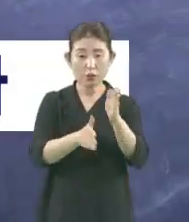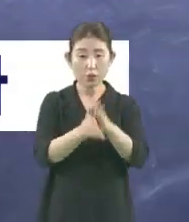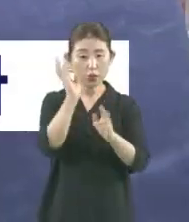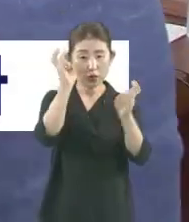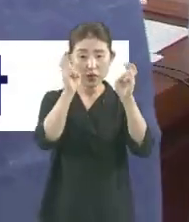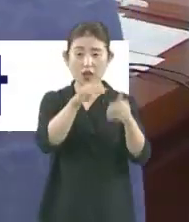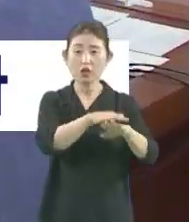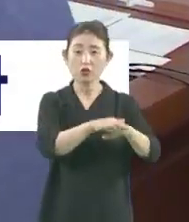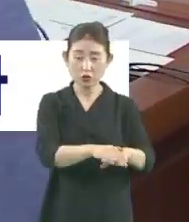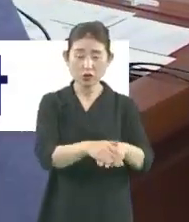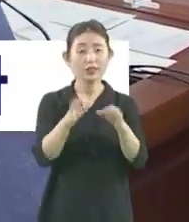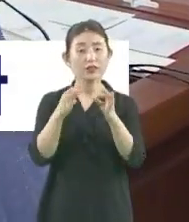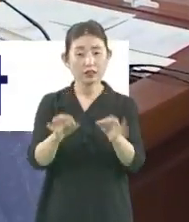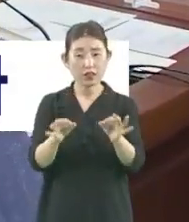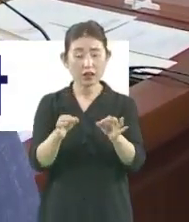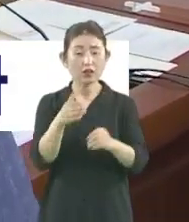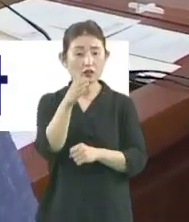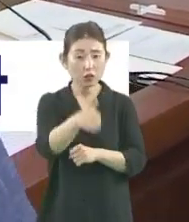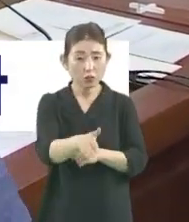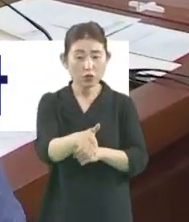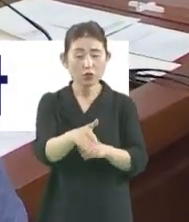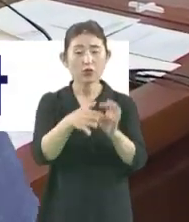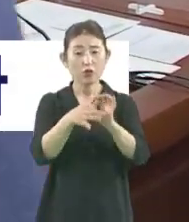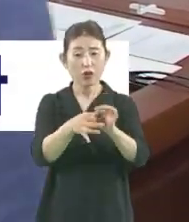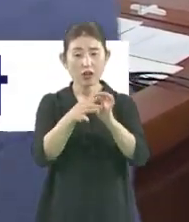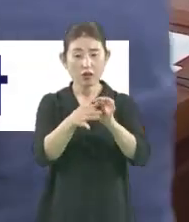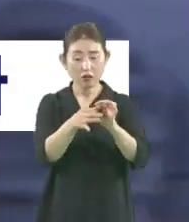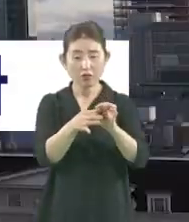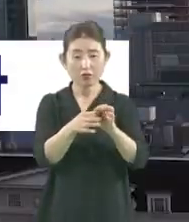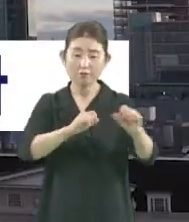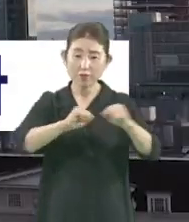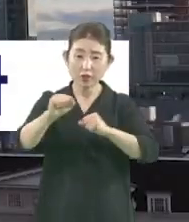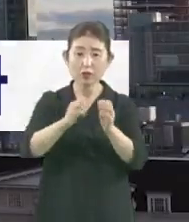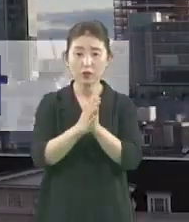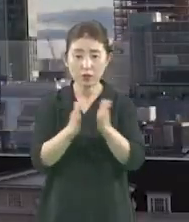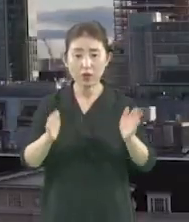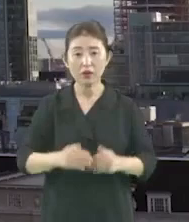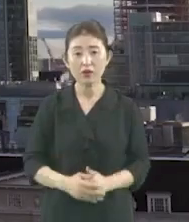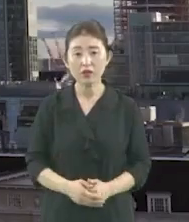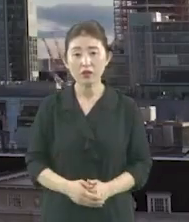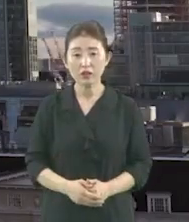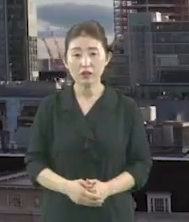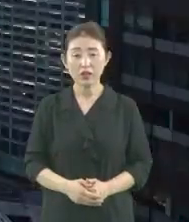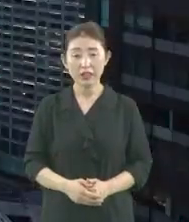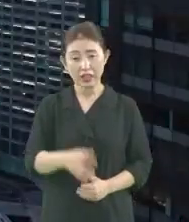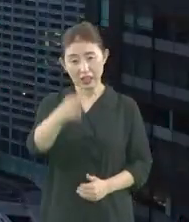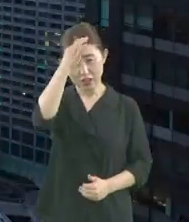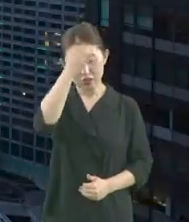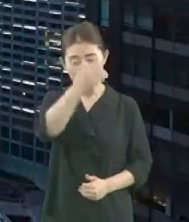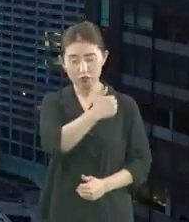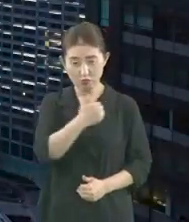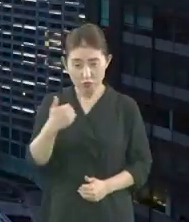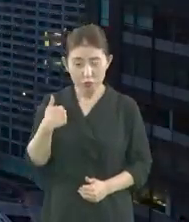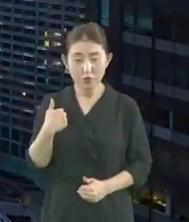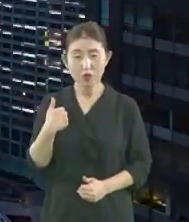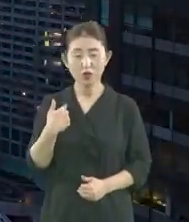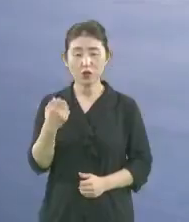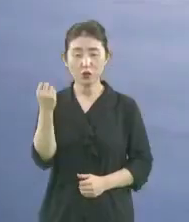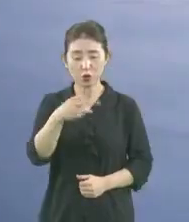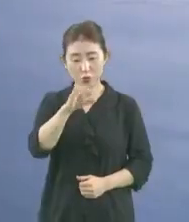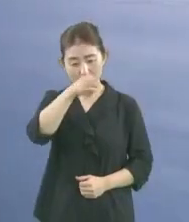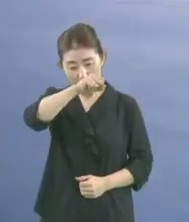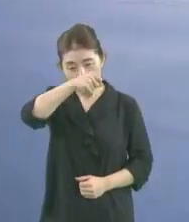둔 기업금융 중심의 은행 설립 추진에 본격적으로 나섰습니다. 풍부한 기술에 자본을 더해